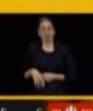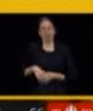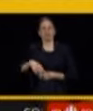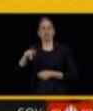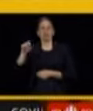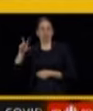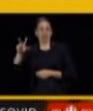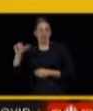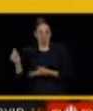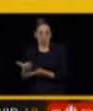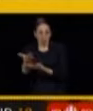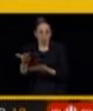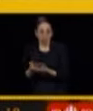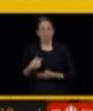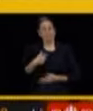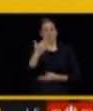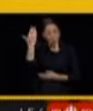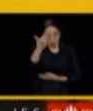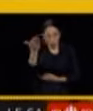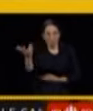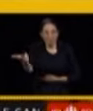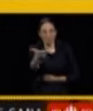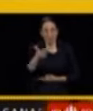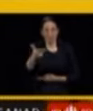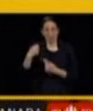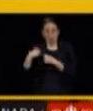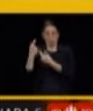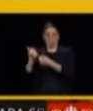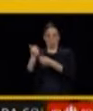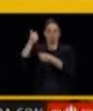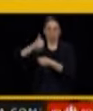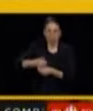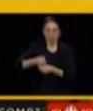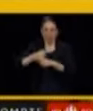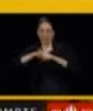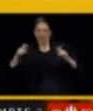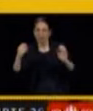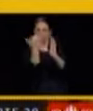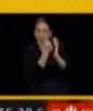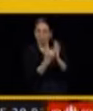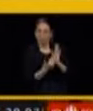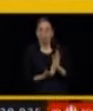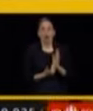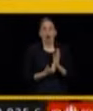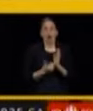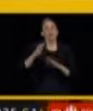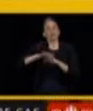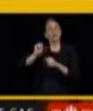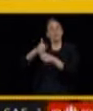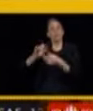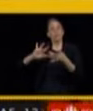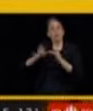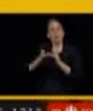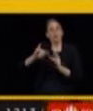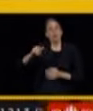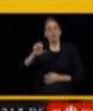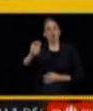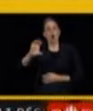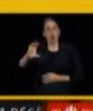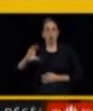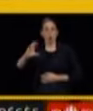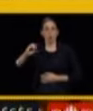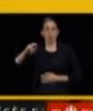avez mis en œuvre plusieurs plans de recrutement. Vous avez reçu 40 000 candidatures sur le site jecontribue.ca.